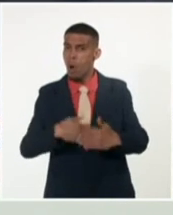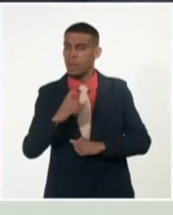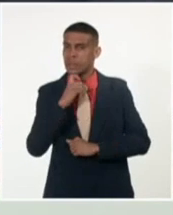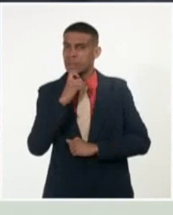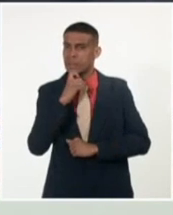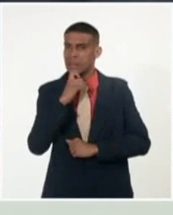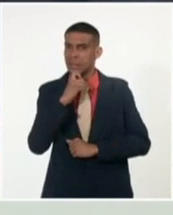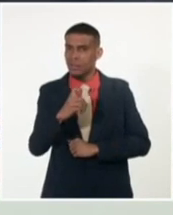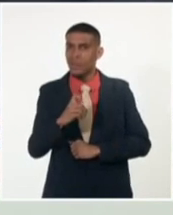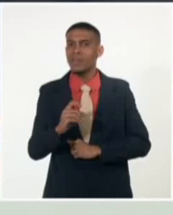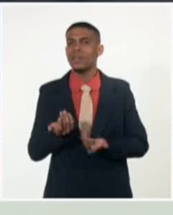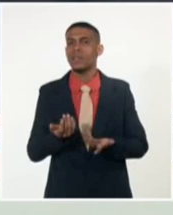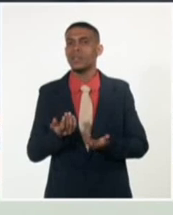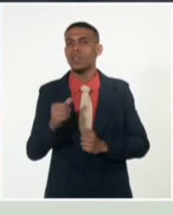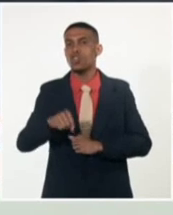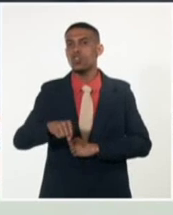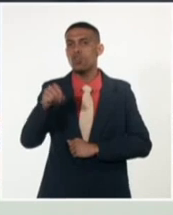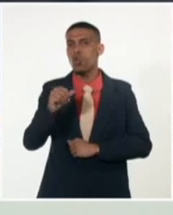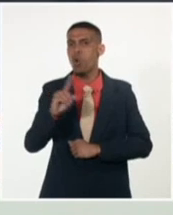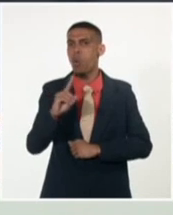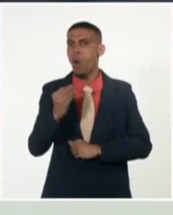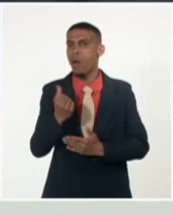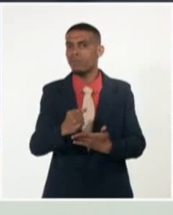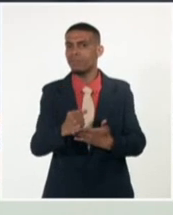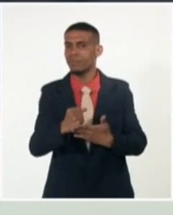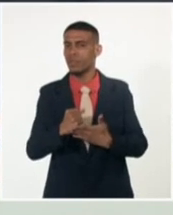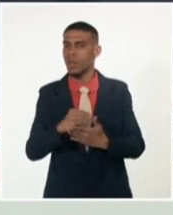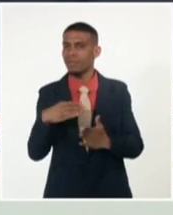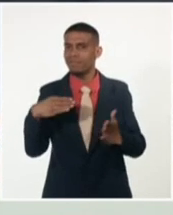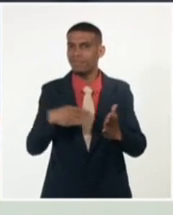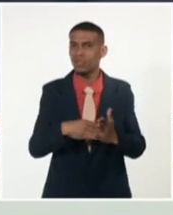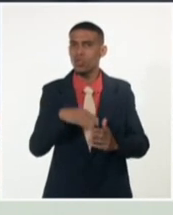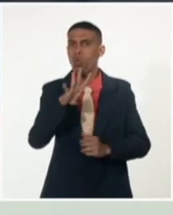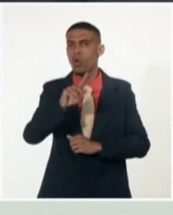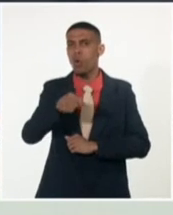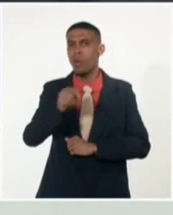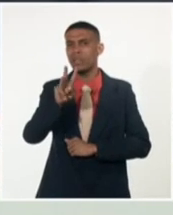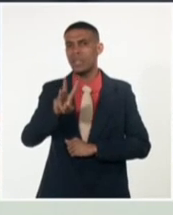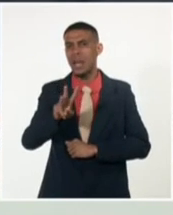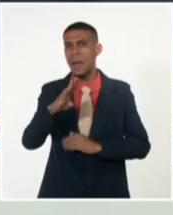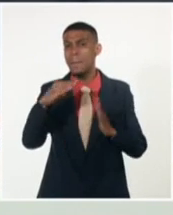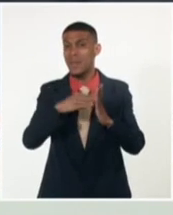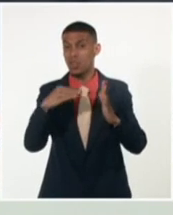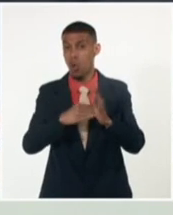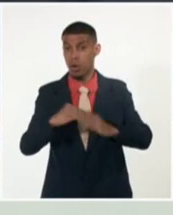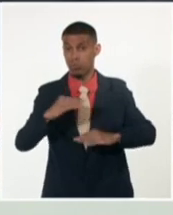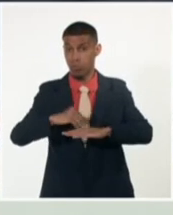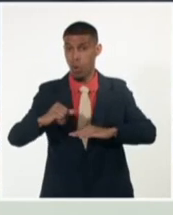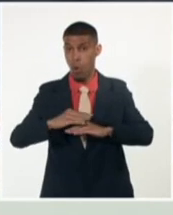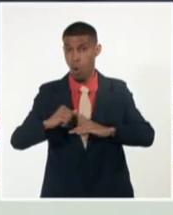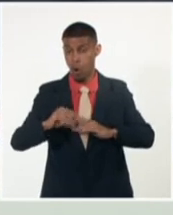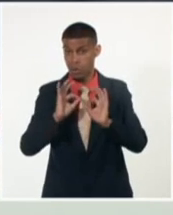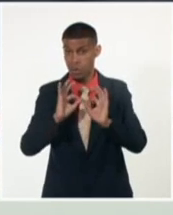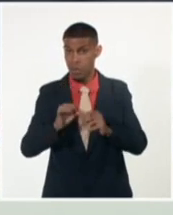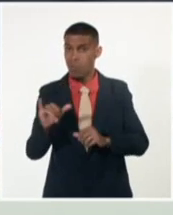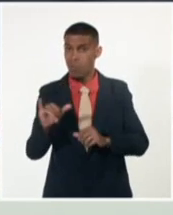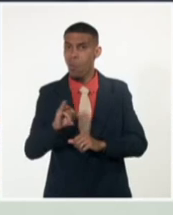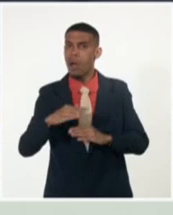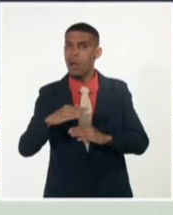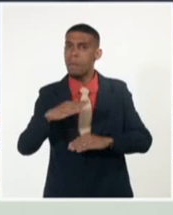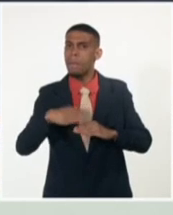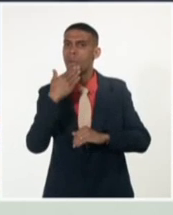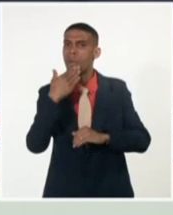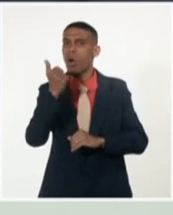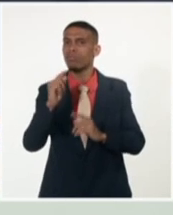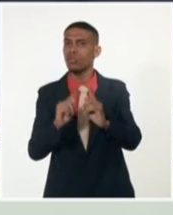no puede generar y acceder a los 4,3 billones de dólares anuales necesarios para alcanzar los objetivos